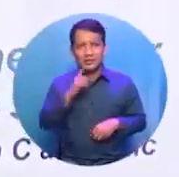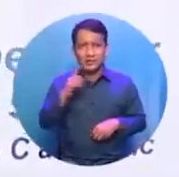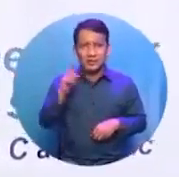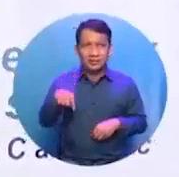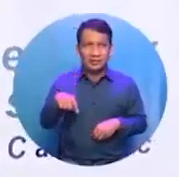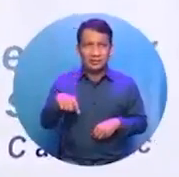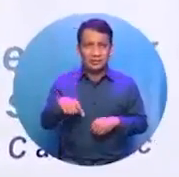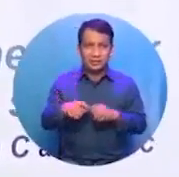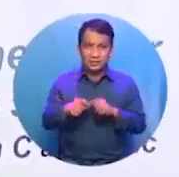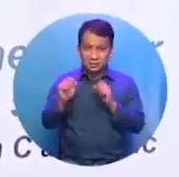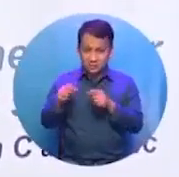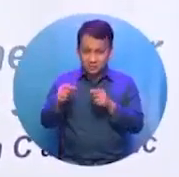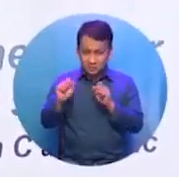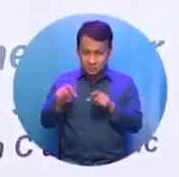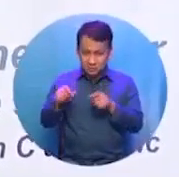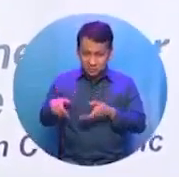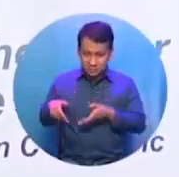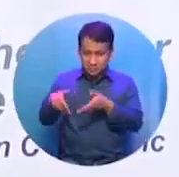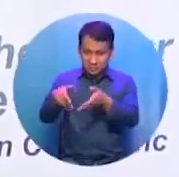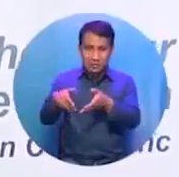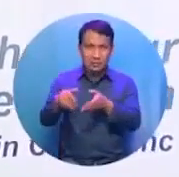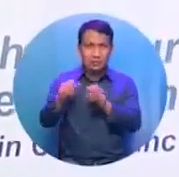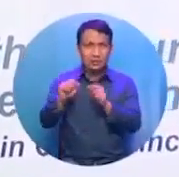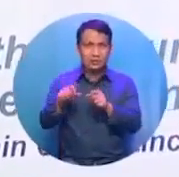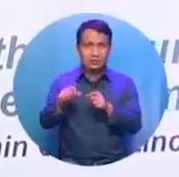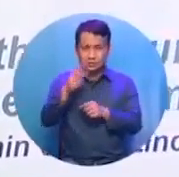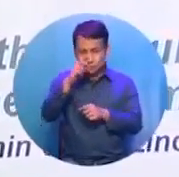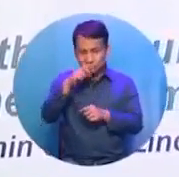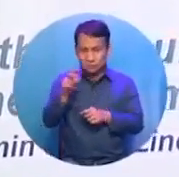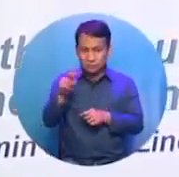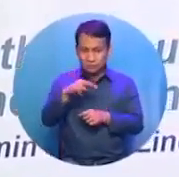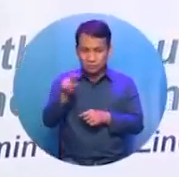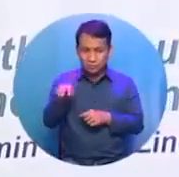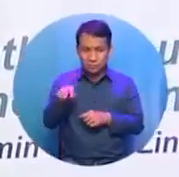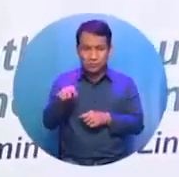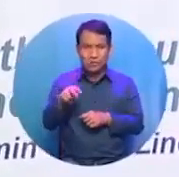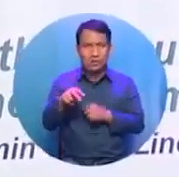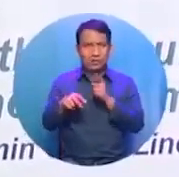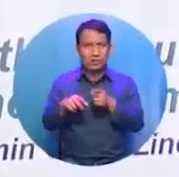isang sidewalk vendor. Ayun, 22 years old.